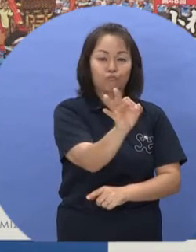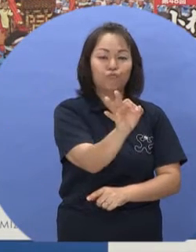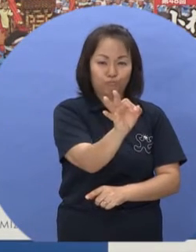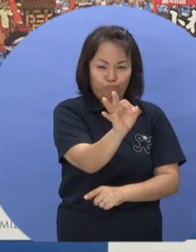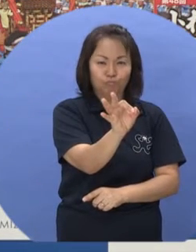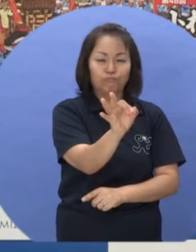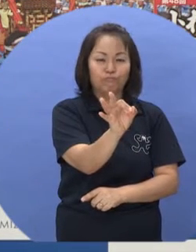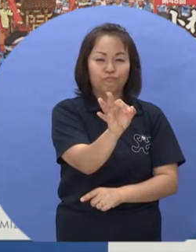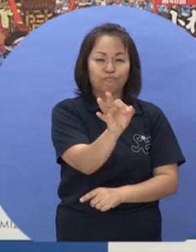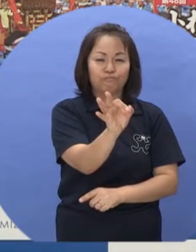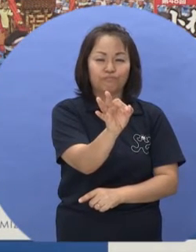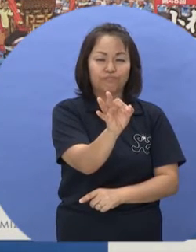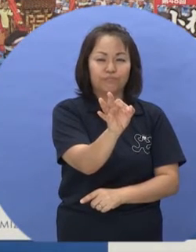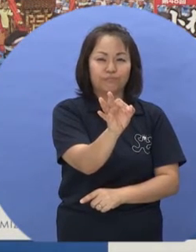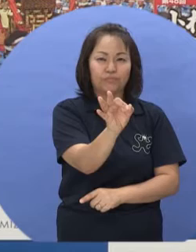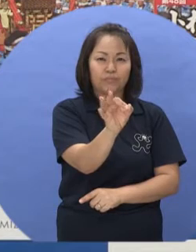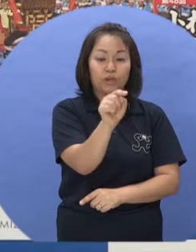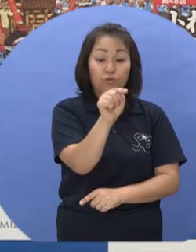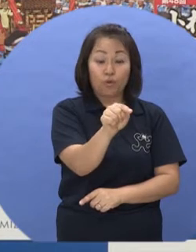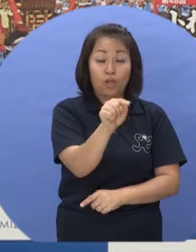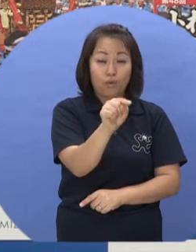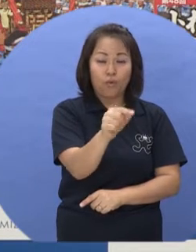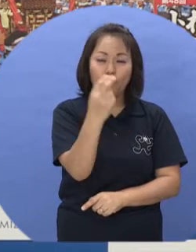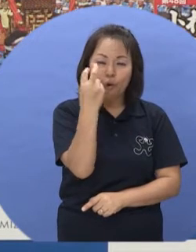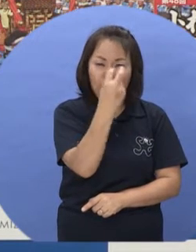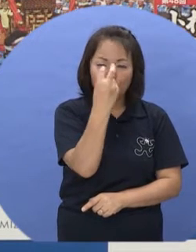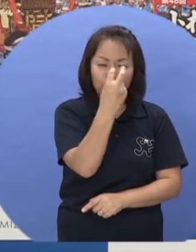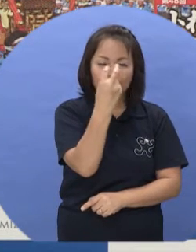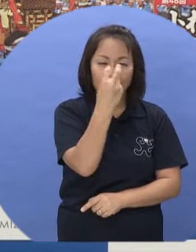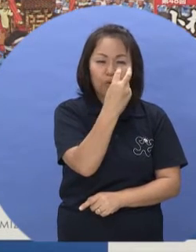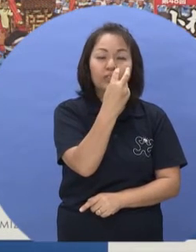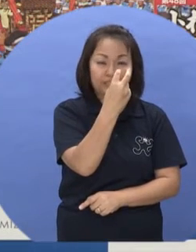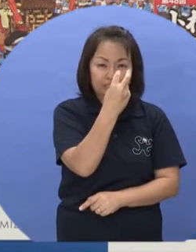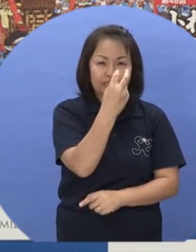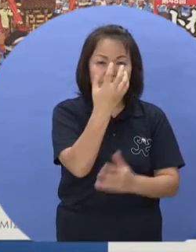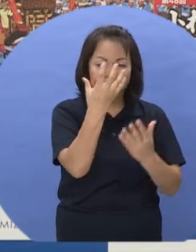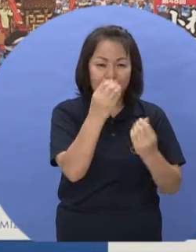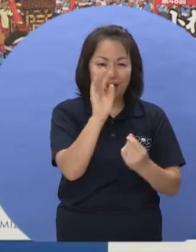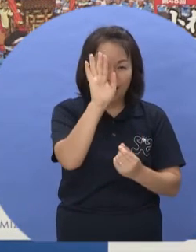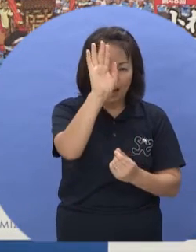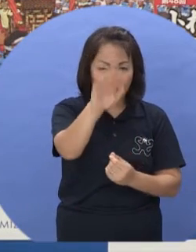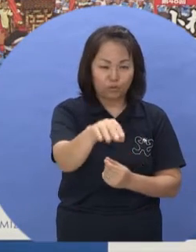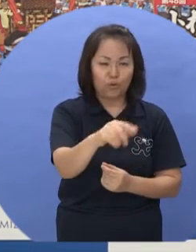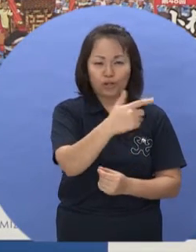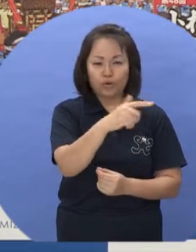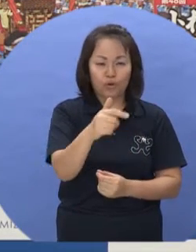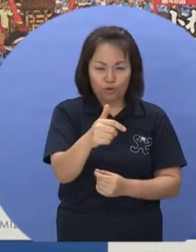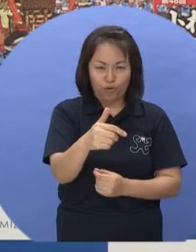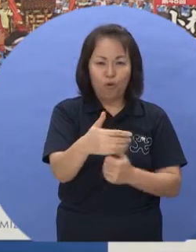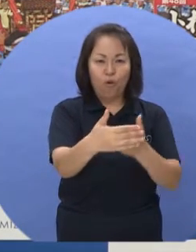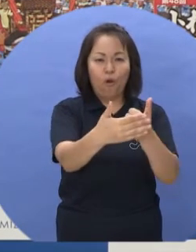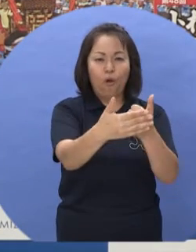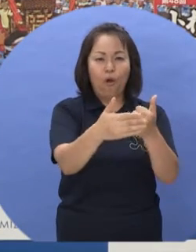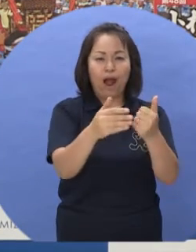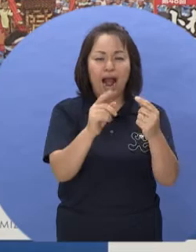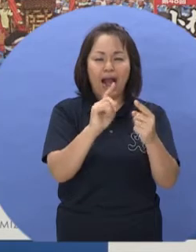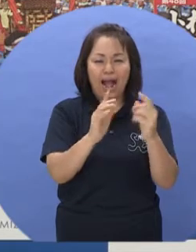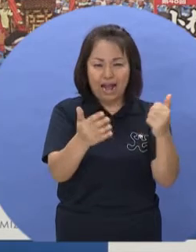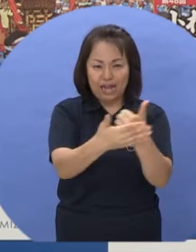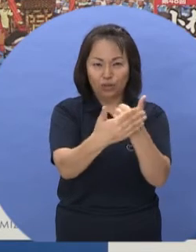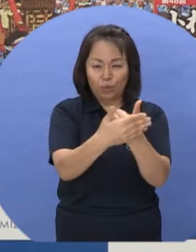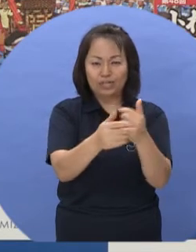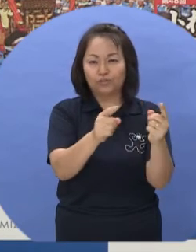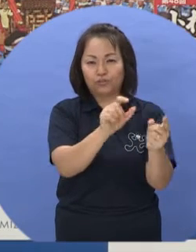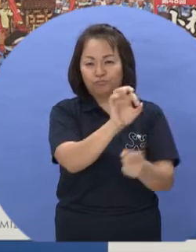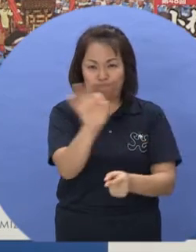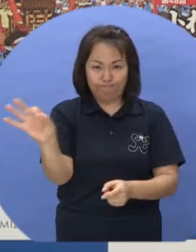ただきたいというふうに思っております。それを確認をしていただきながら、さまざまなアドバイスをいただくということ、そして直接の